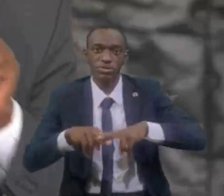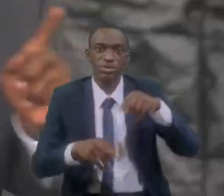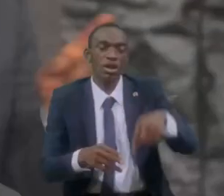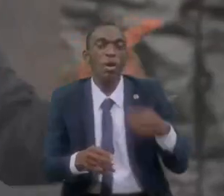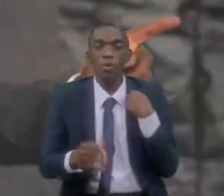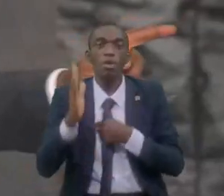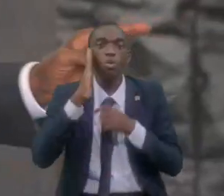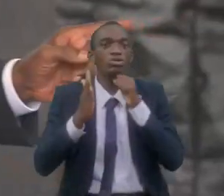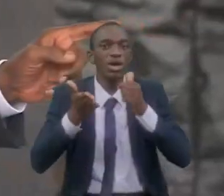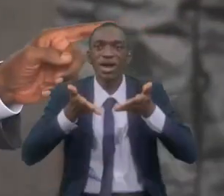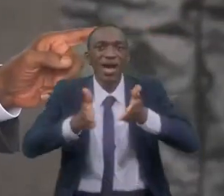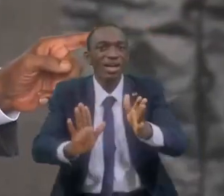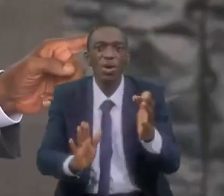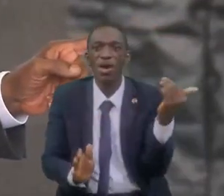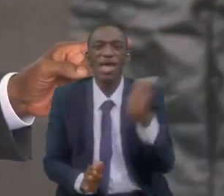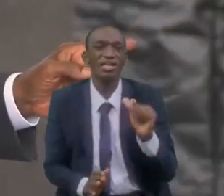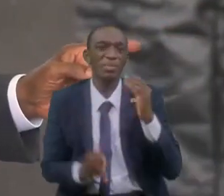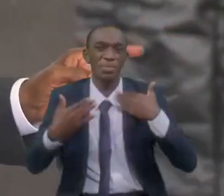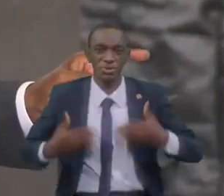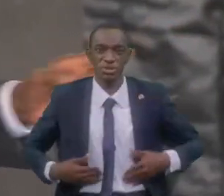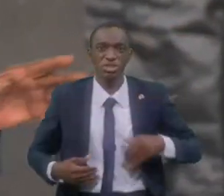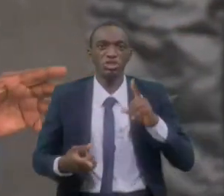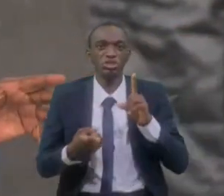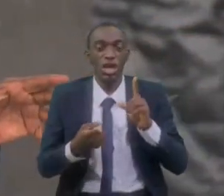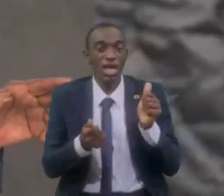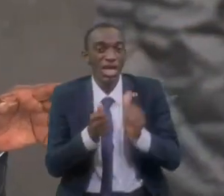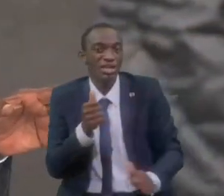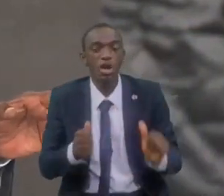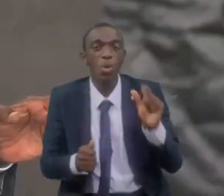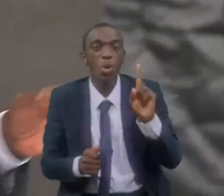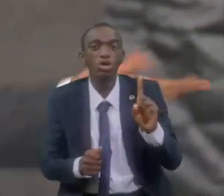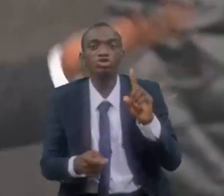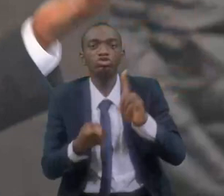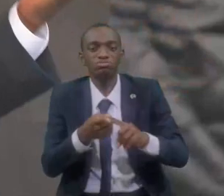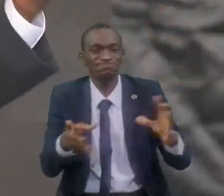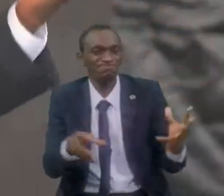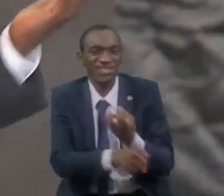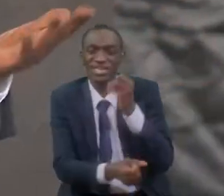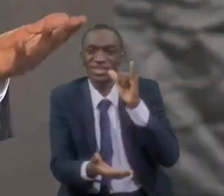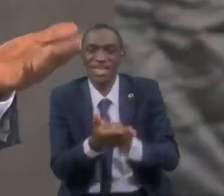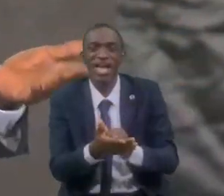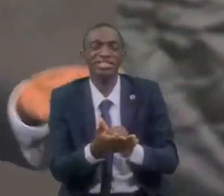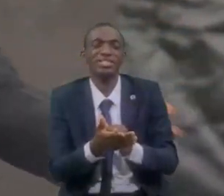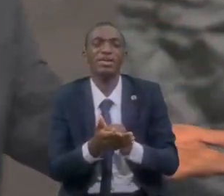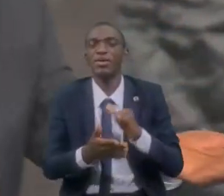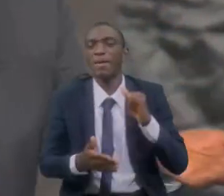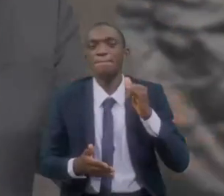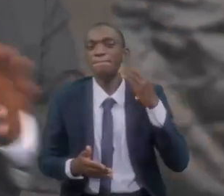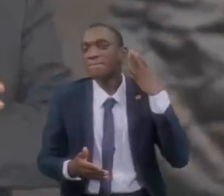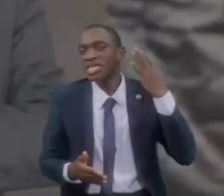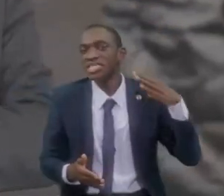à personne de prendre ce serpent d'airain, ce sacrilège du